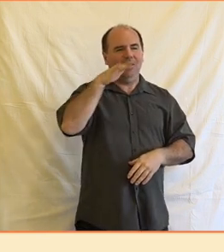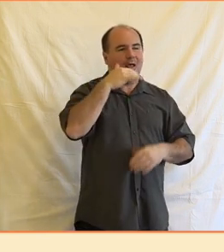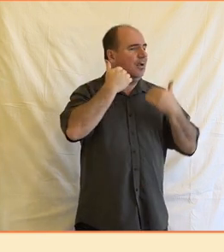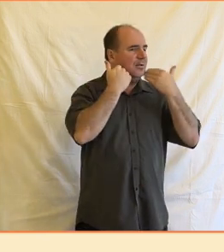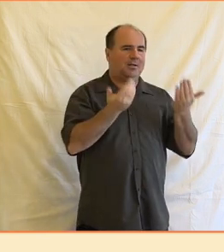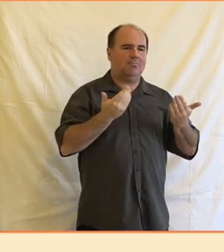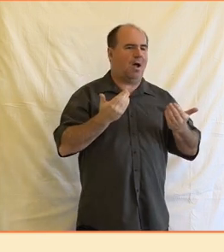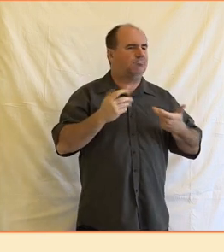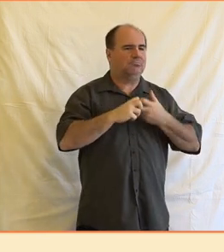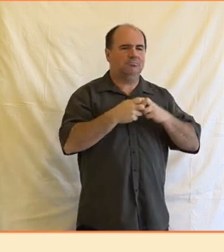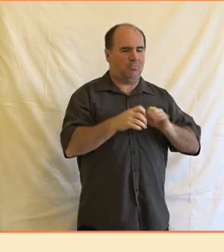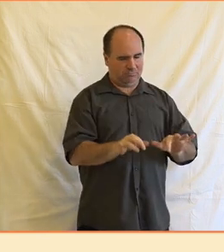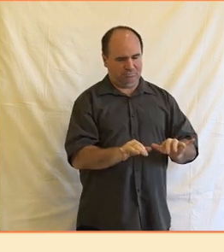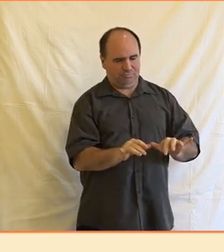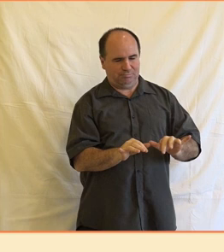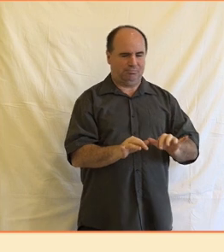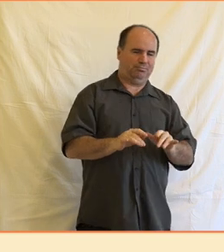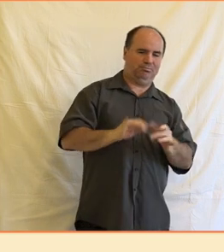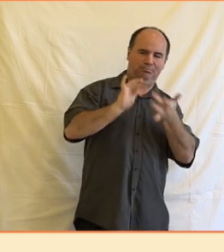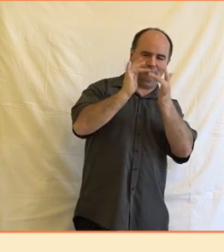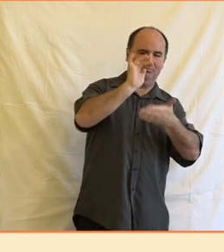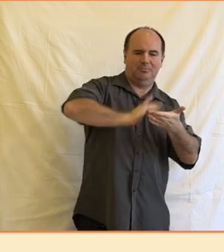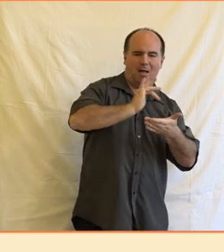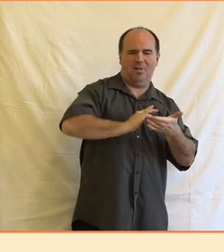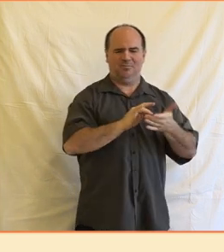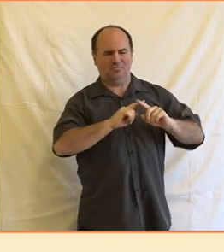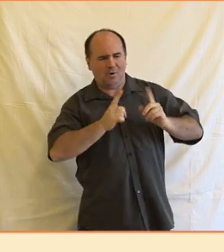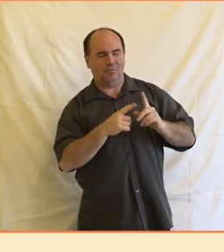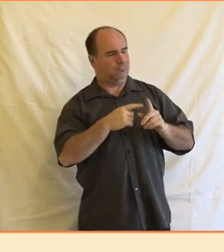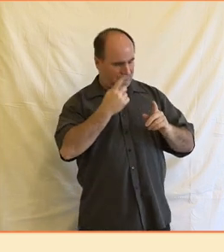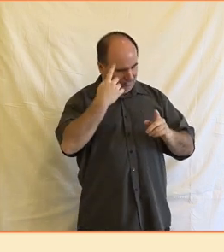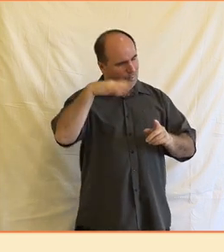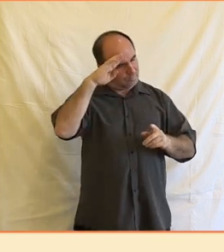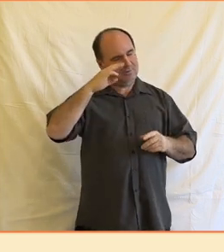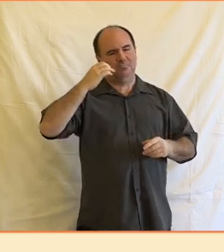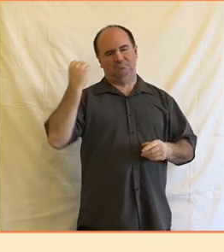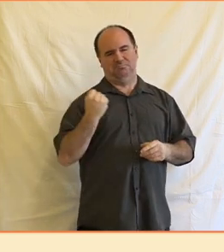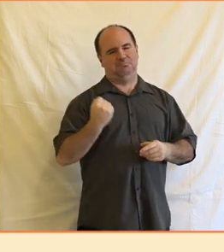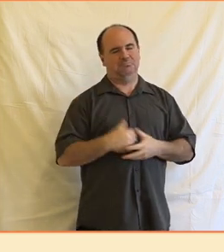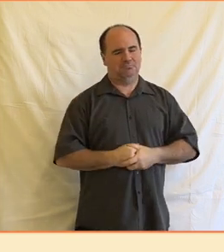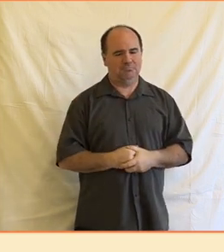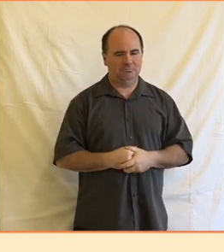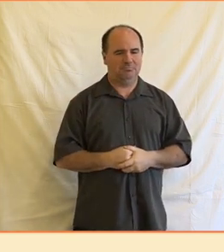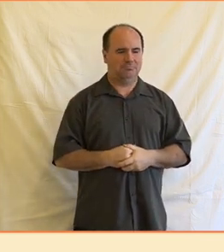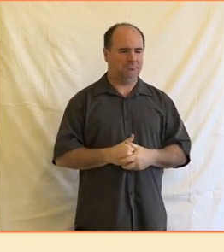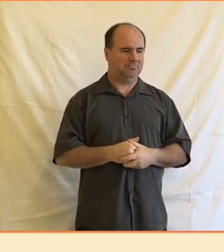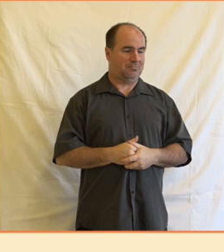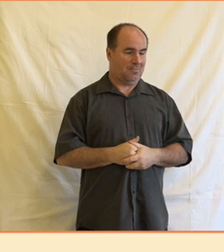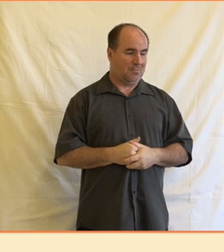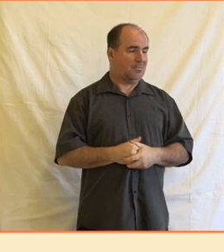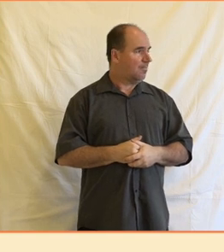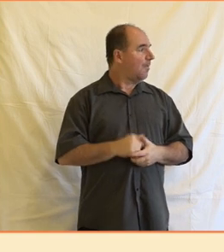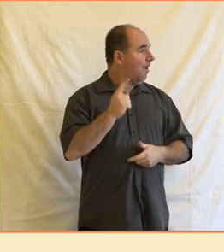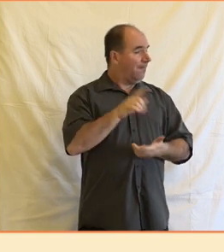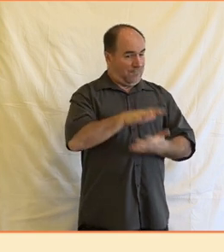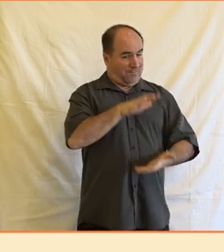s používáním digitálních technologií. Zde možná bych jenom uvedl, že skutečně co se týče vybavení, tak